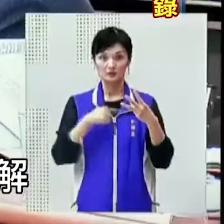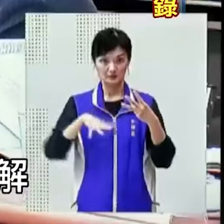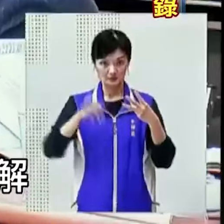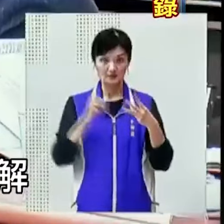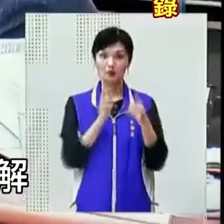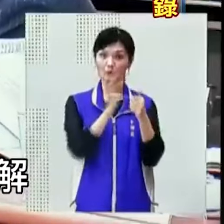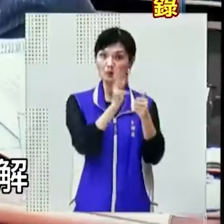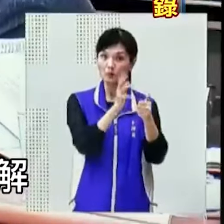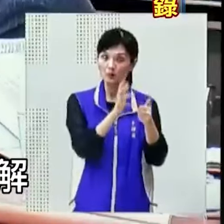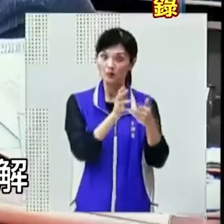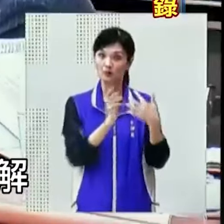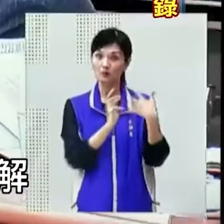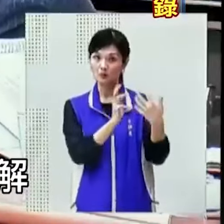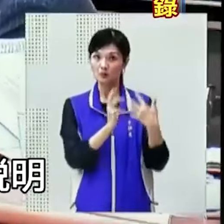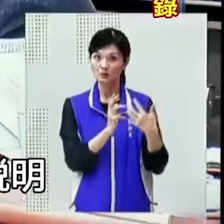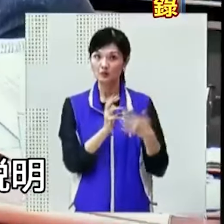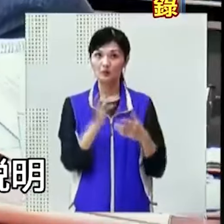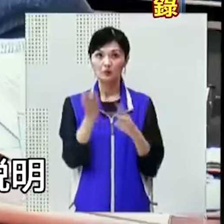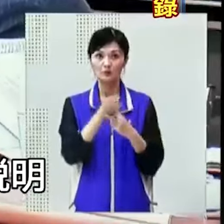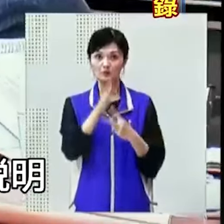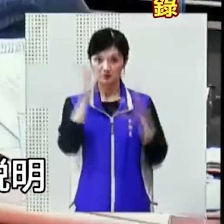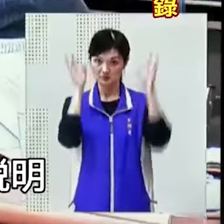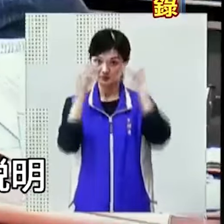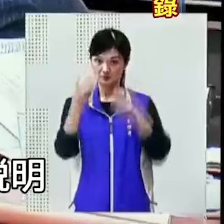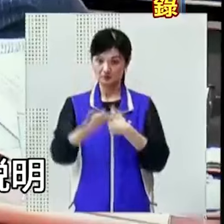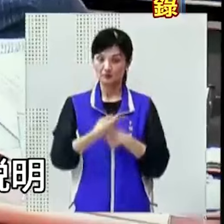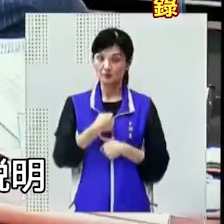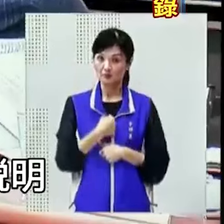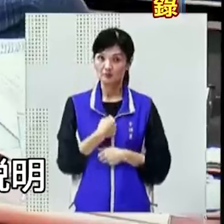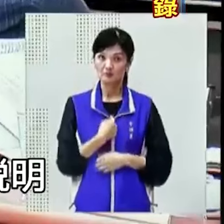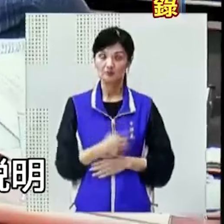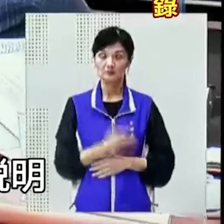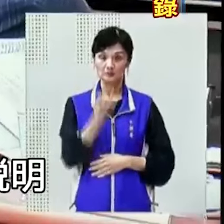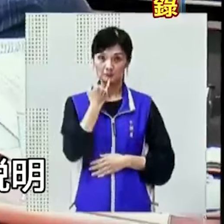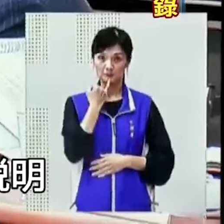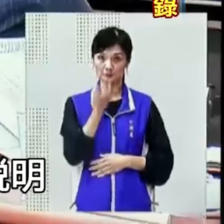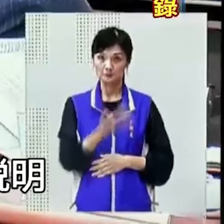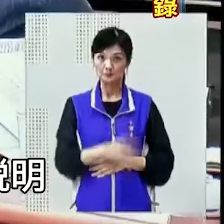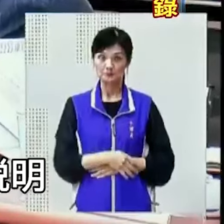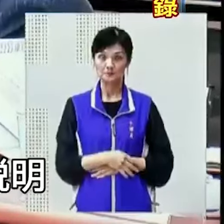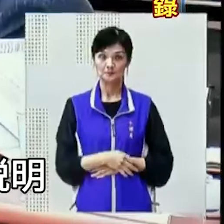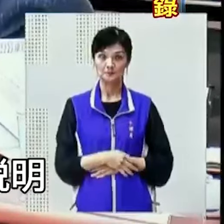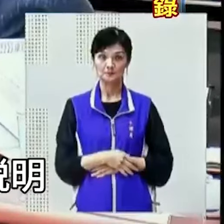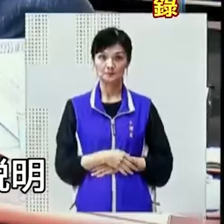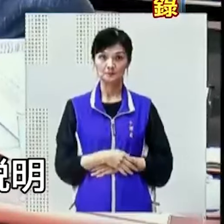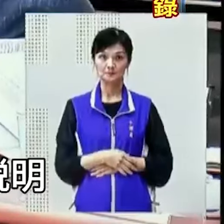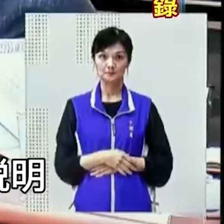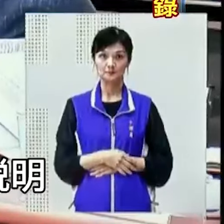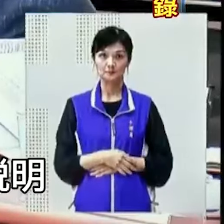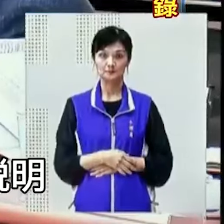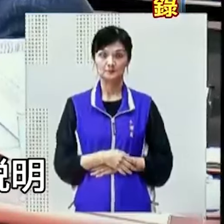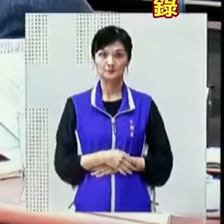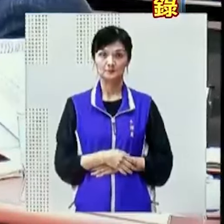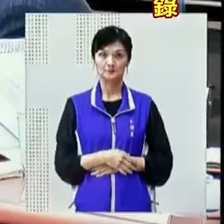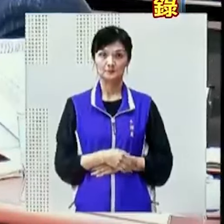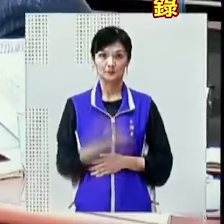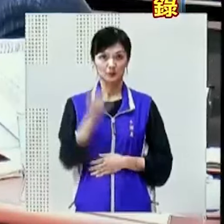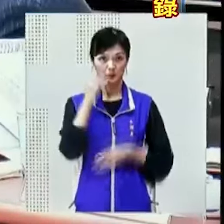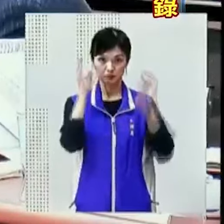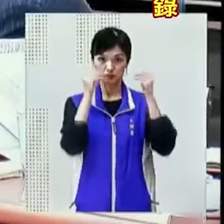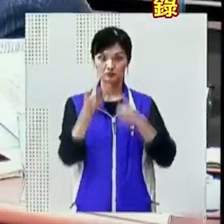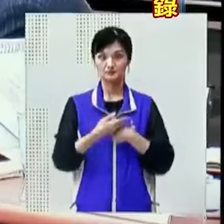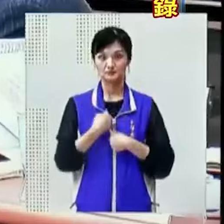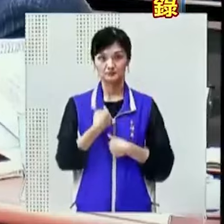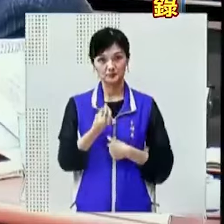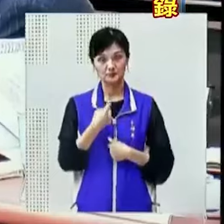是资料让我们了解，我们才有办法去做一个这个说明或是质疑